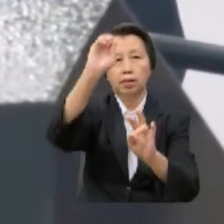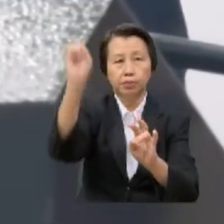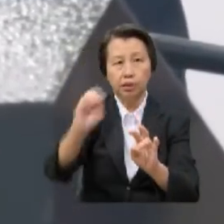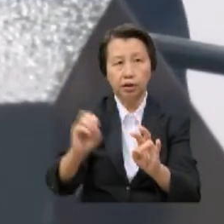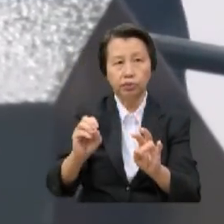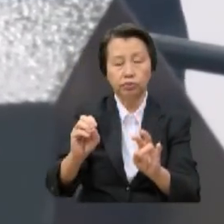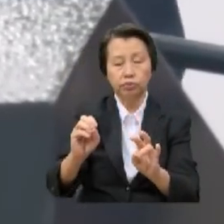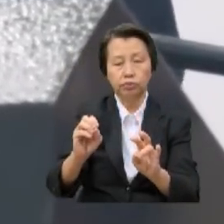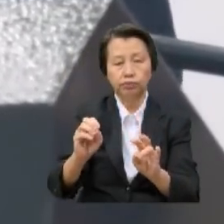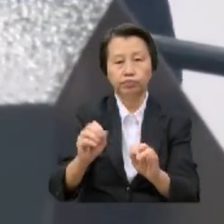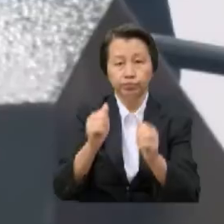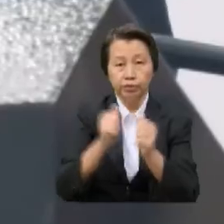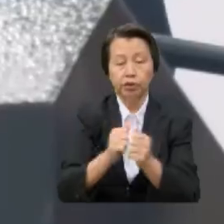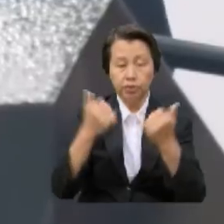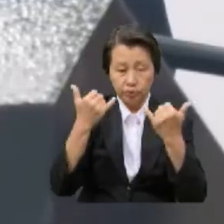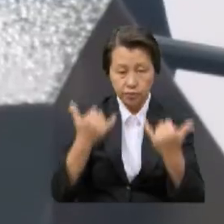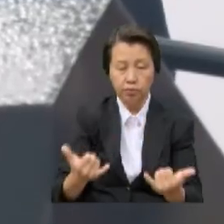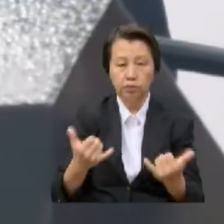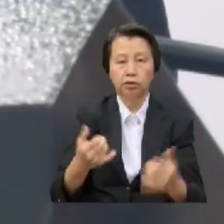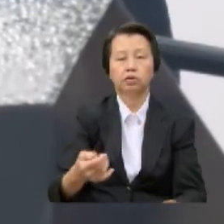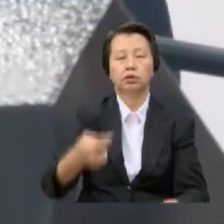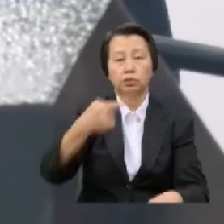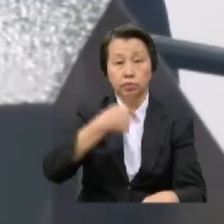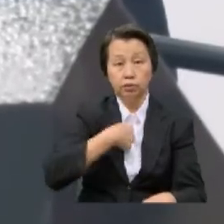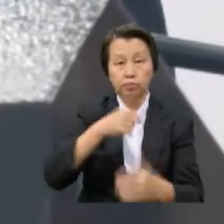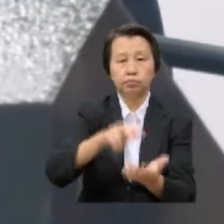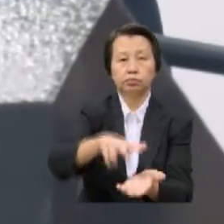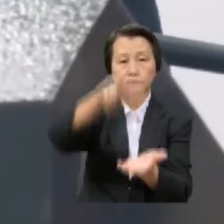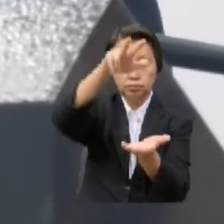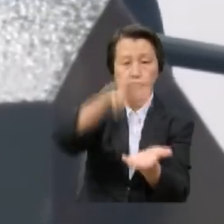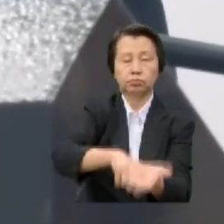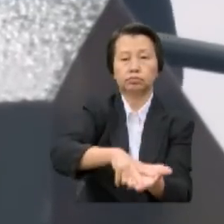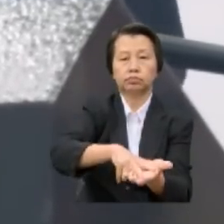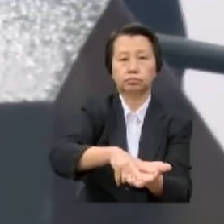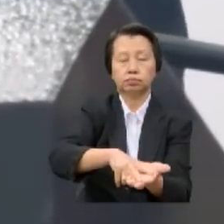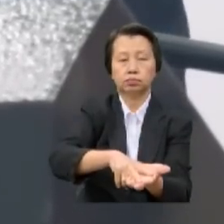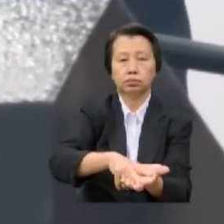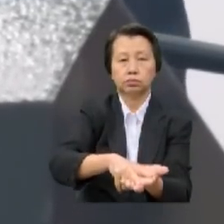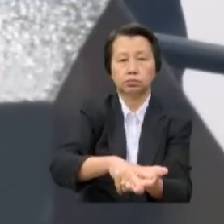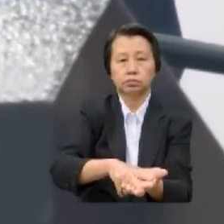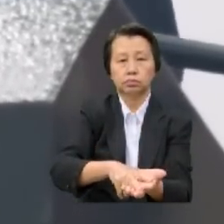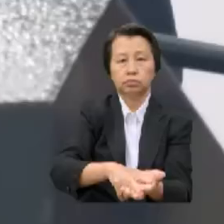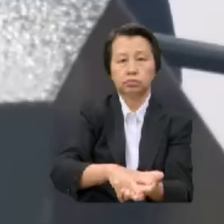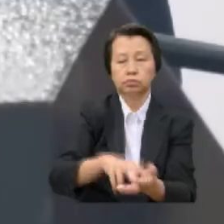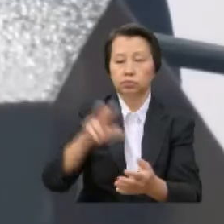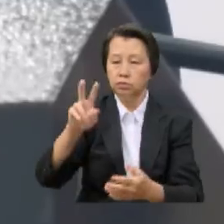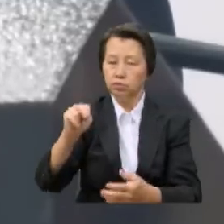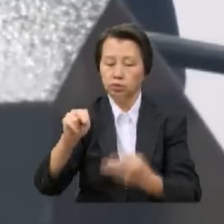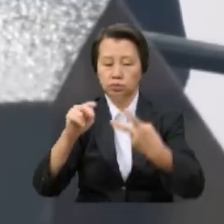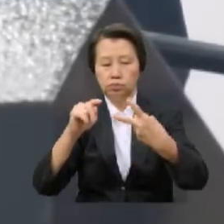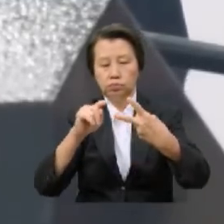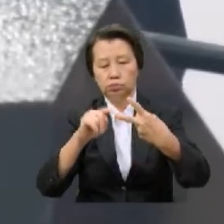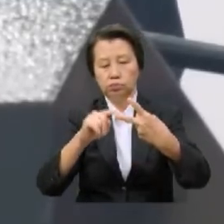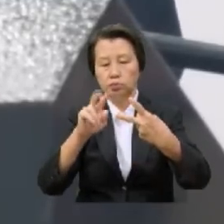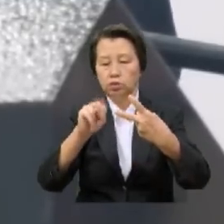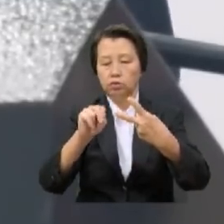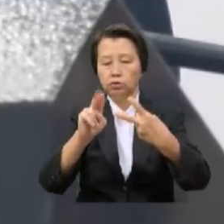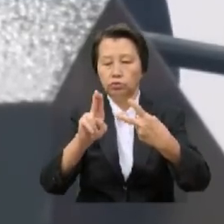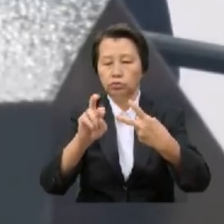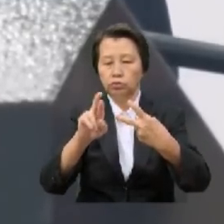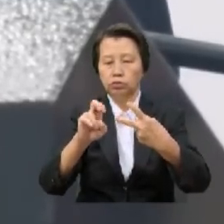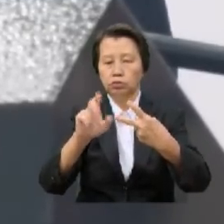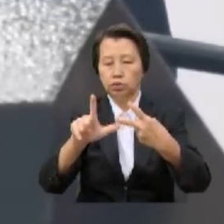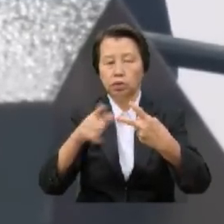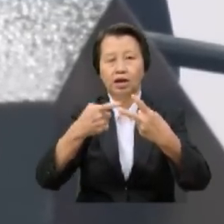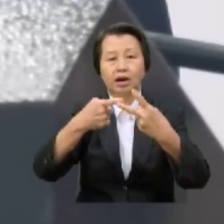78.5%. Dengan ini, saya mengisytiharkan bahawa Nurul Noh Omar dari